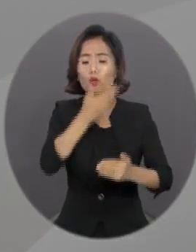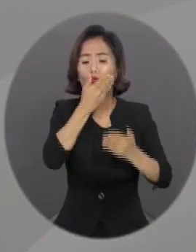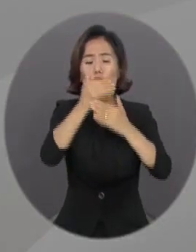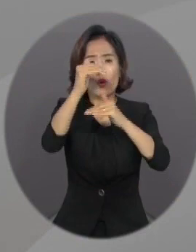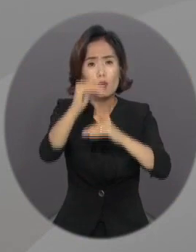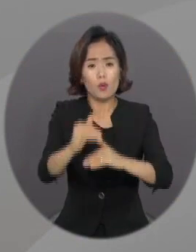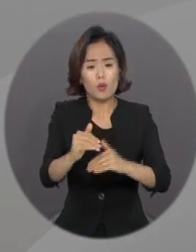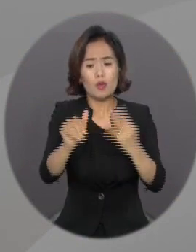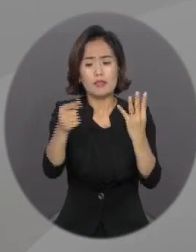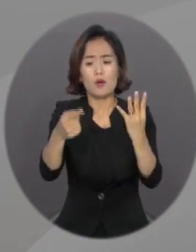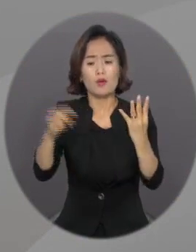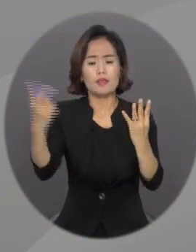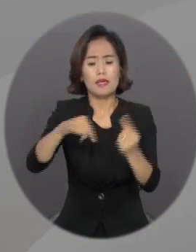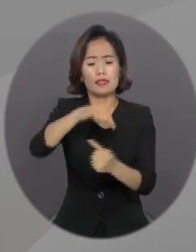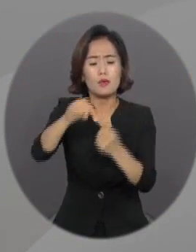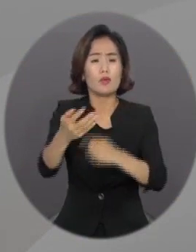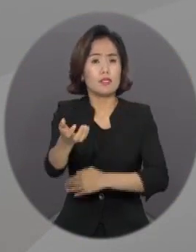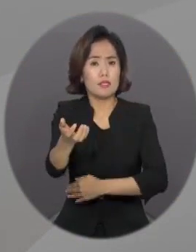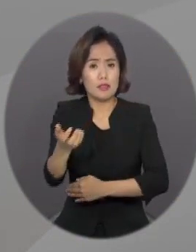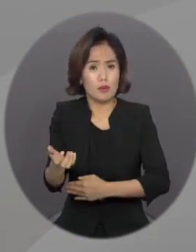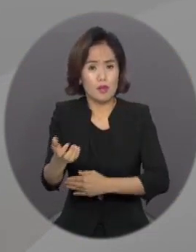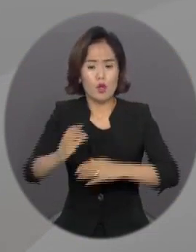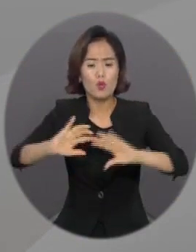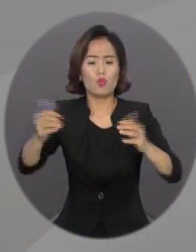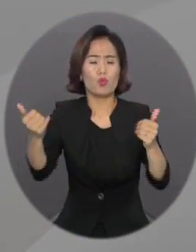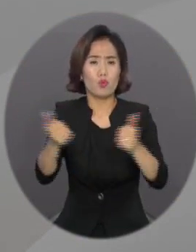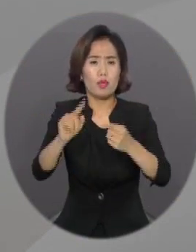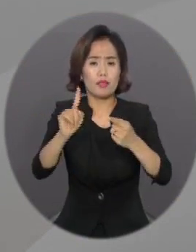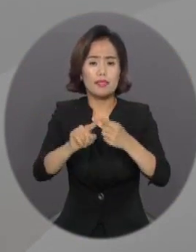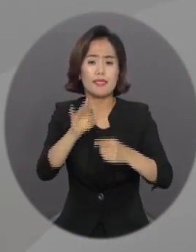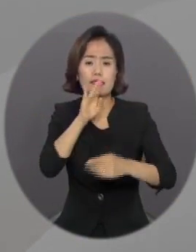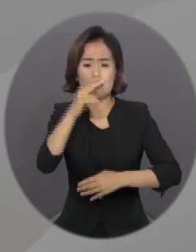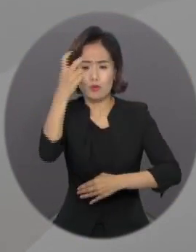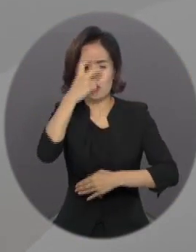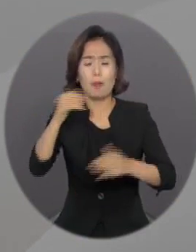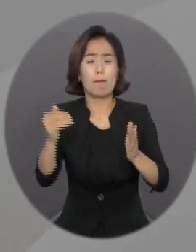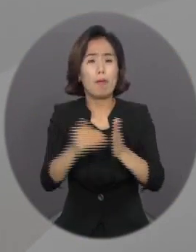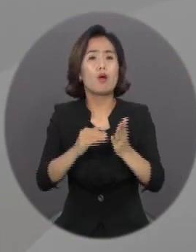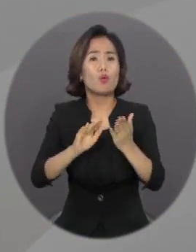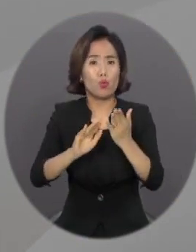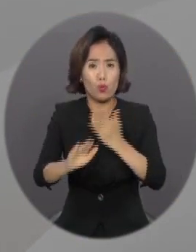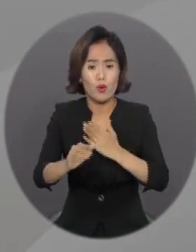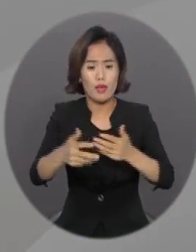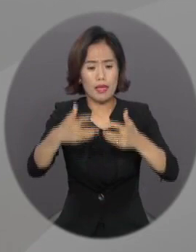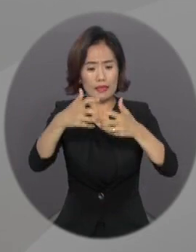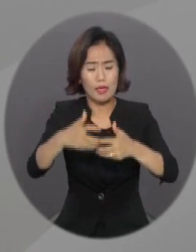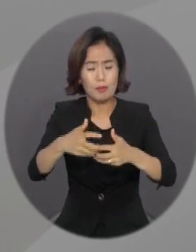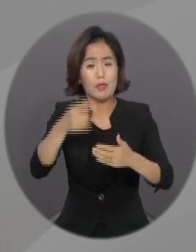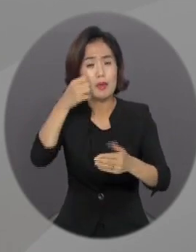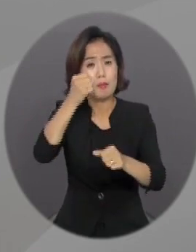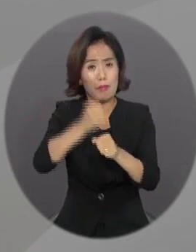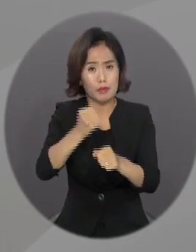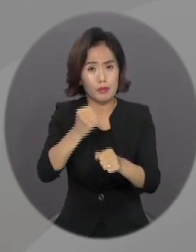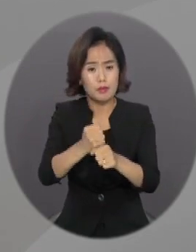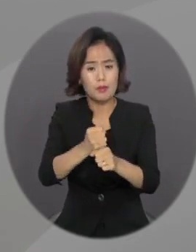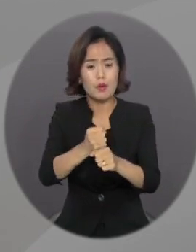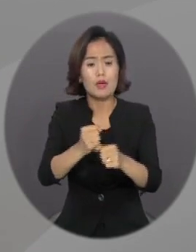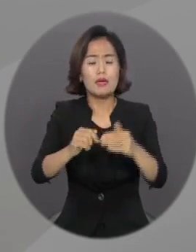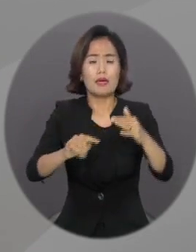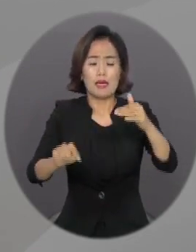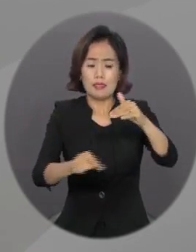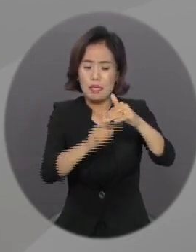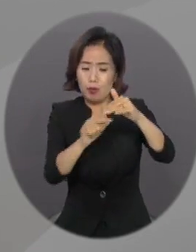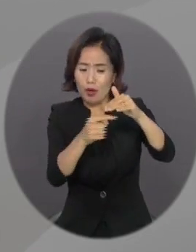내용은 4호기를 재가동하기 전에 국회 차원의 진상조사부터 마치고 장비를 개발해서 4호기